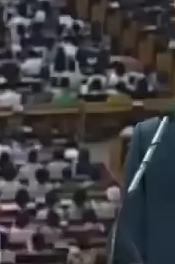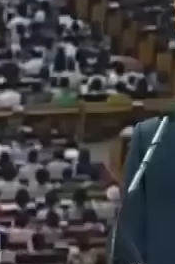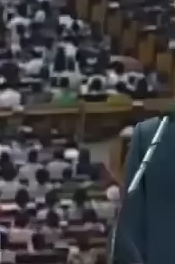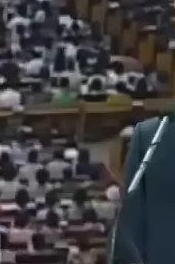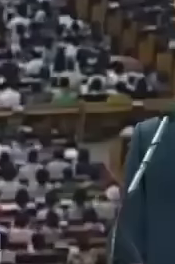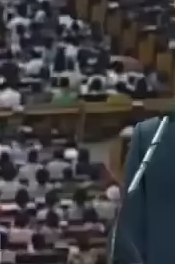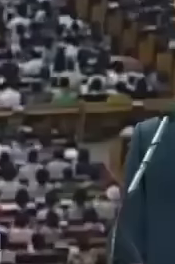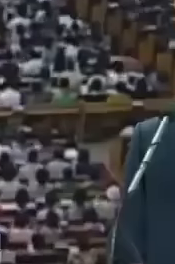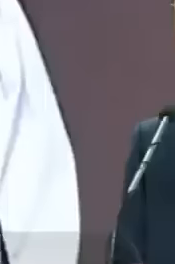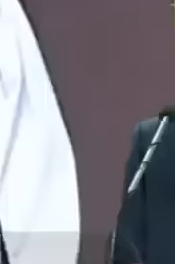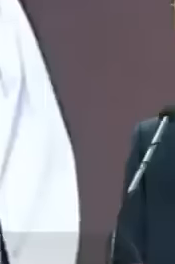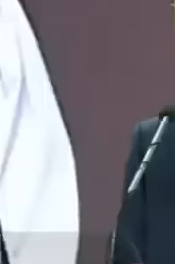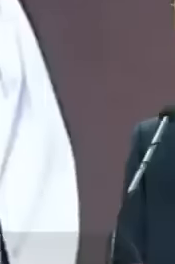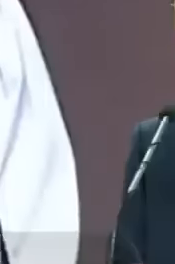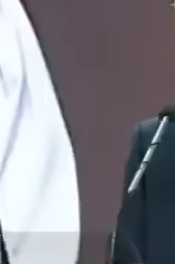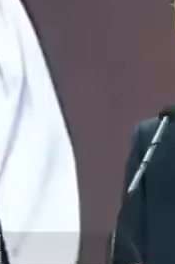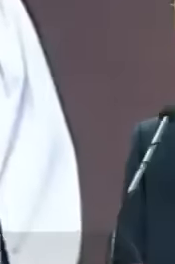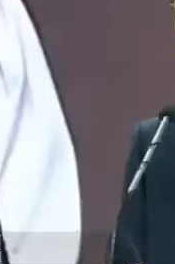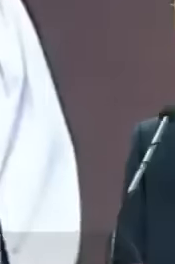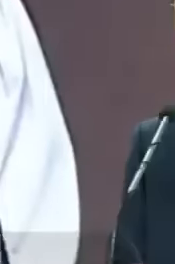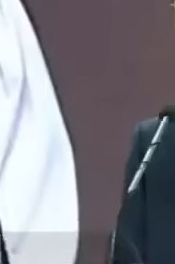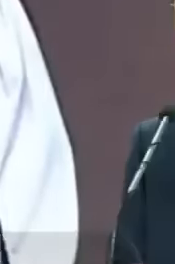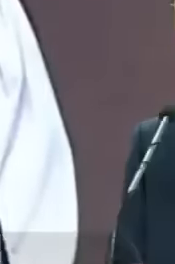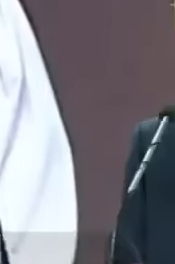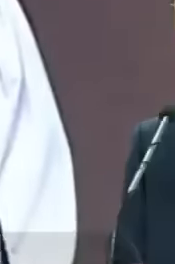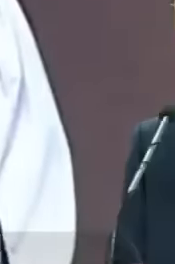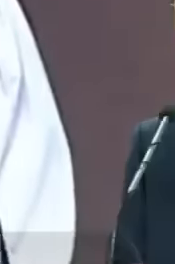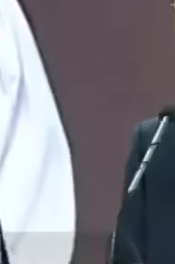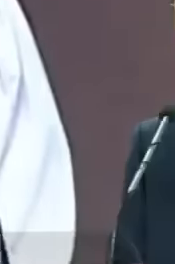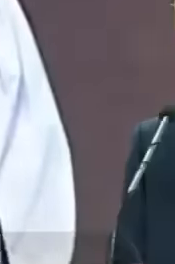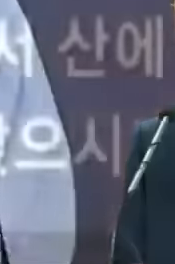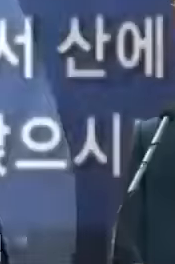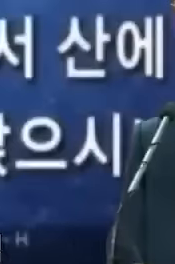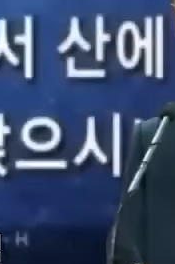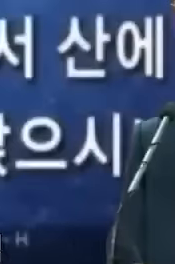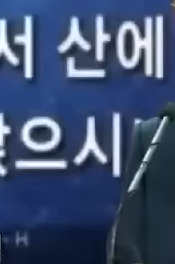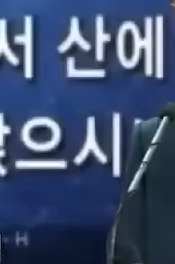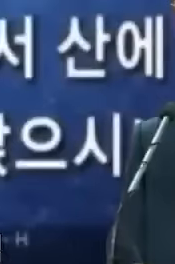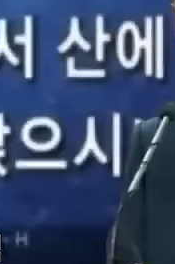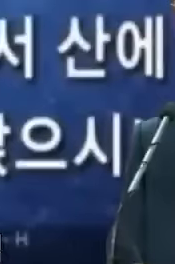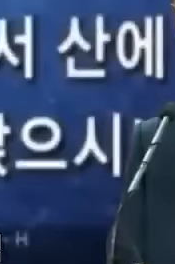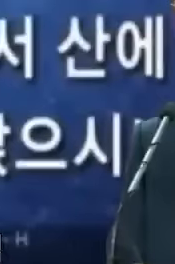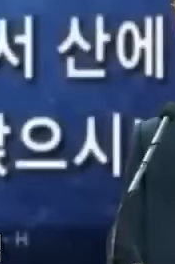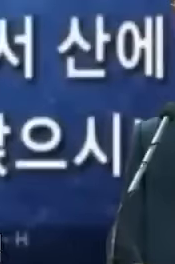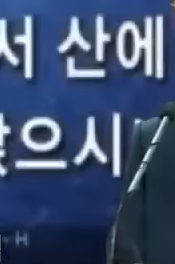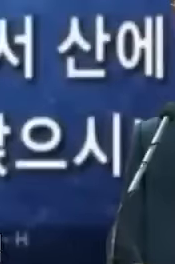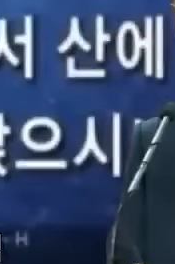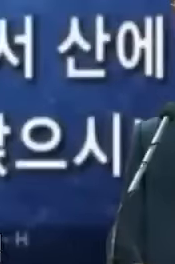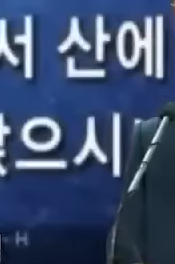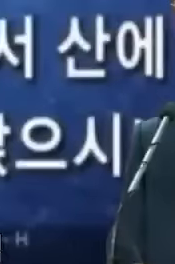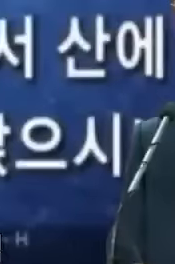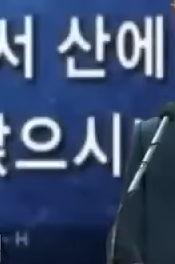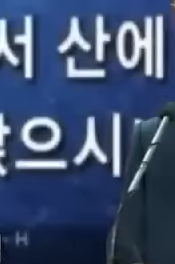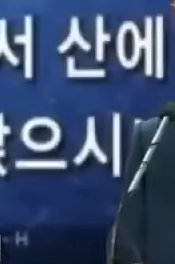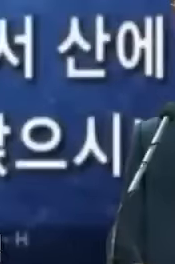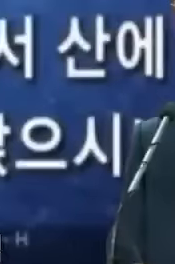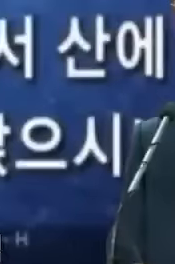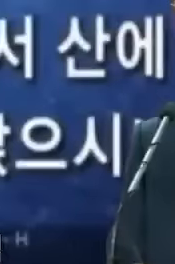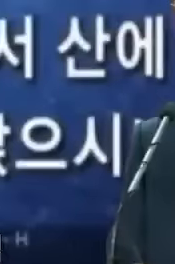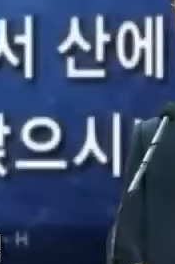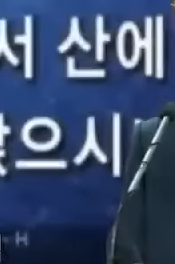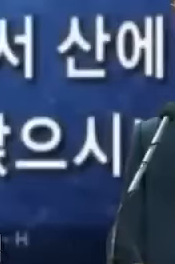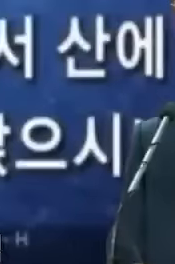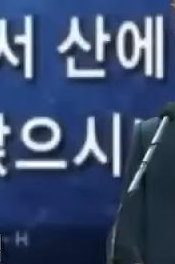오늘 은혜 받으실 말씀은 요한복음 6장 1절에서 13절까지 말씀입니다. 요한복음